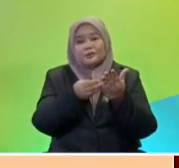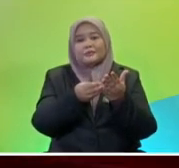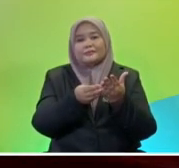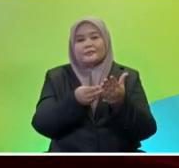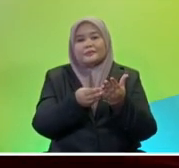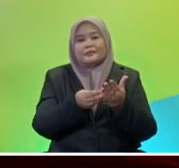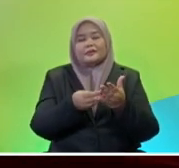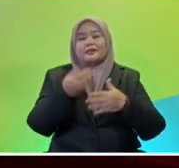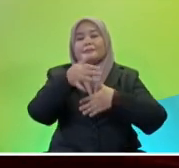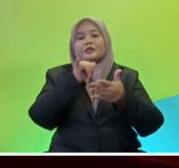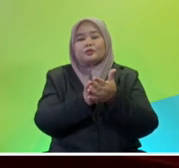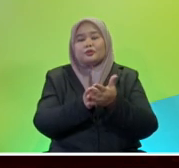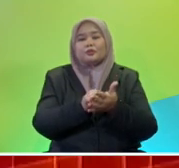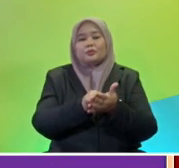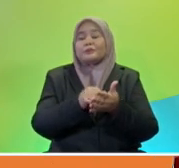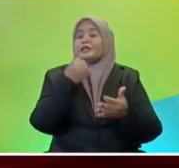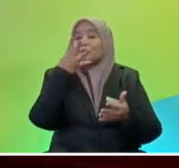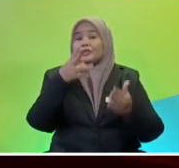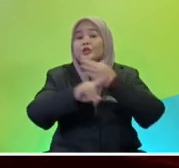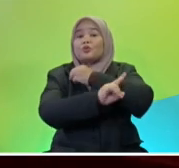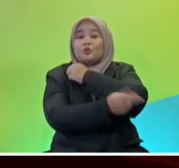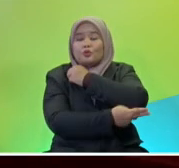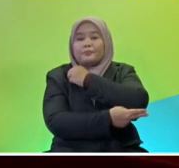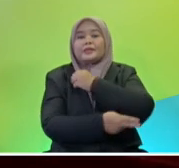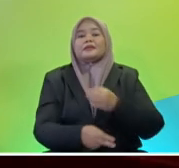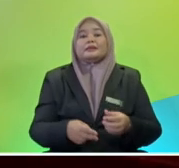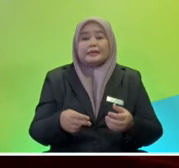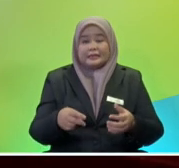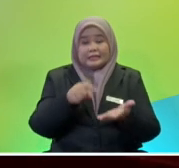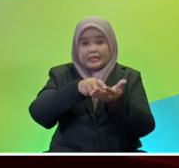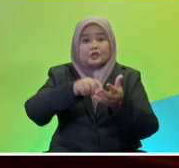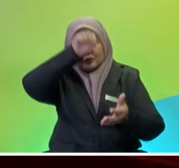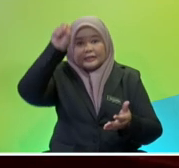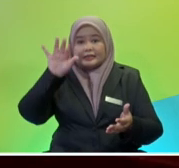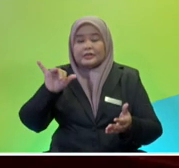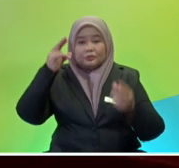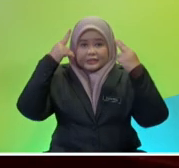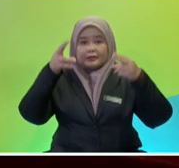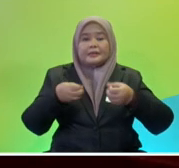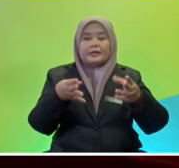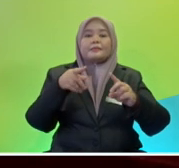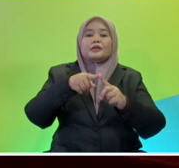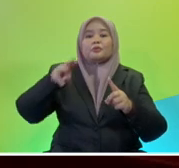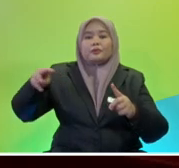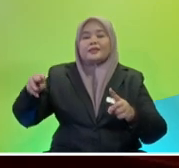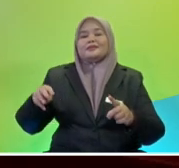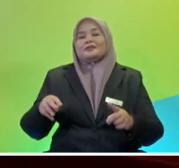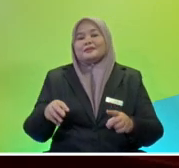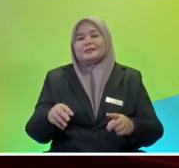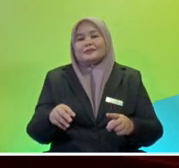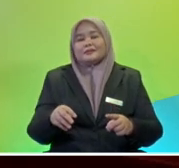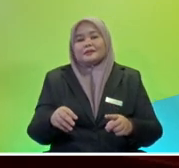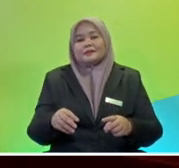Oke Lepas tuh ustad Terangkan hukum Lepas tuh inilah soalnya kemudian